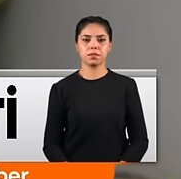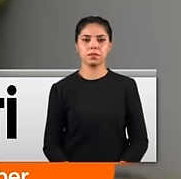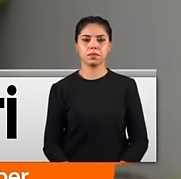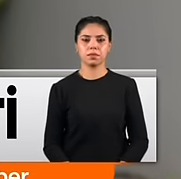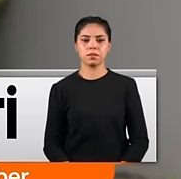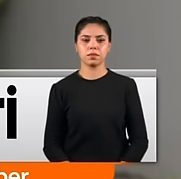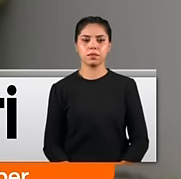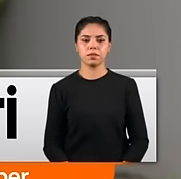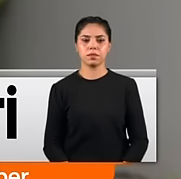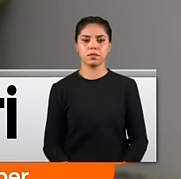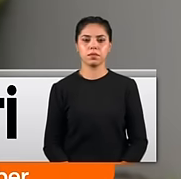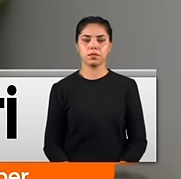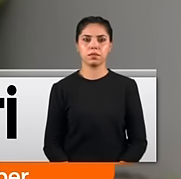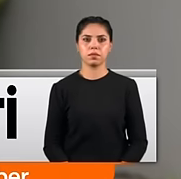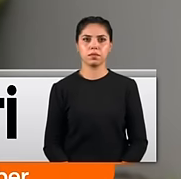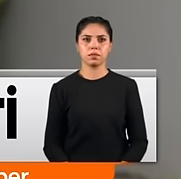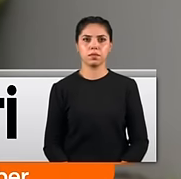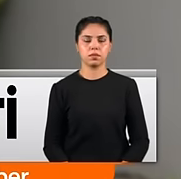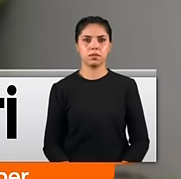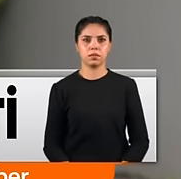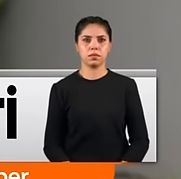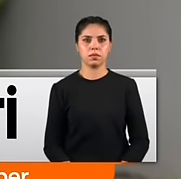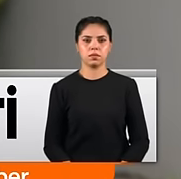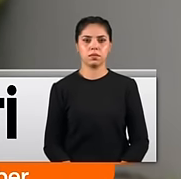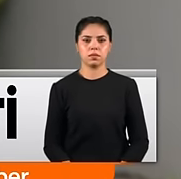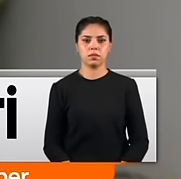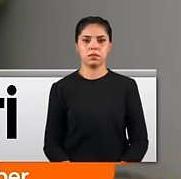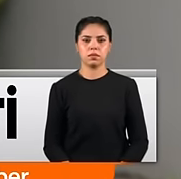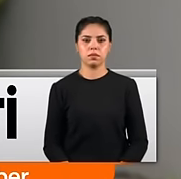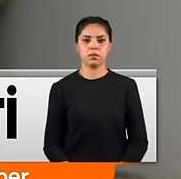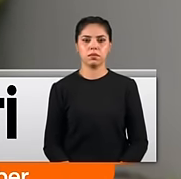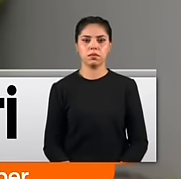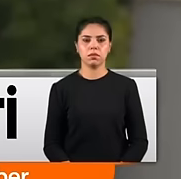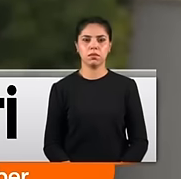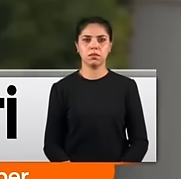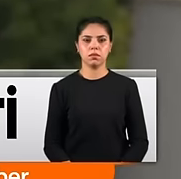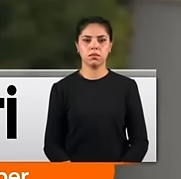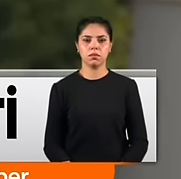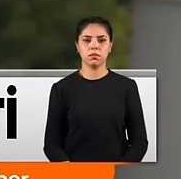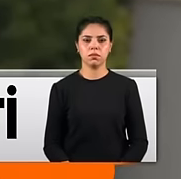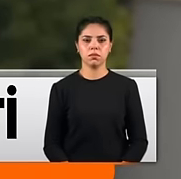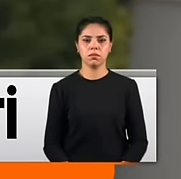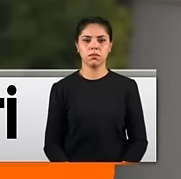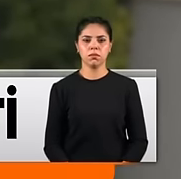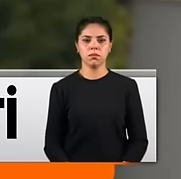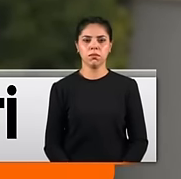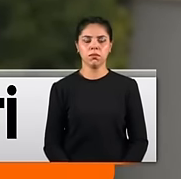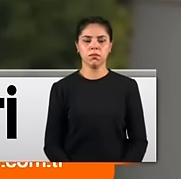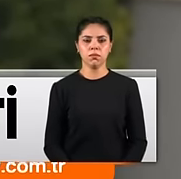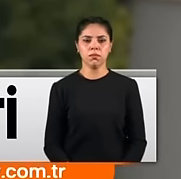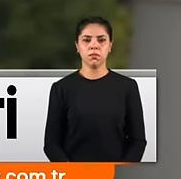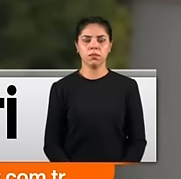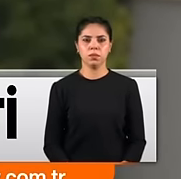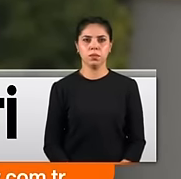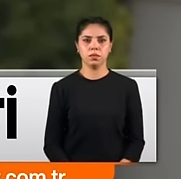terörle ilgili yaklaşımlarını İsveç kontrol altına alsın. Şu anda